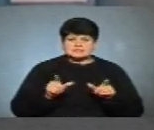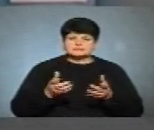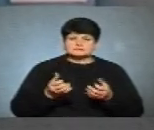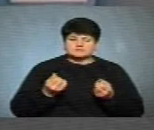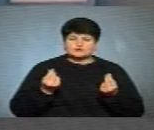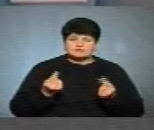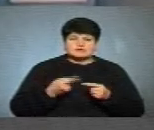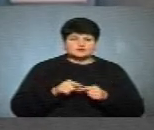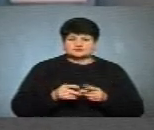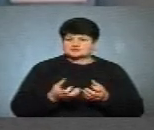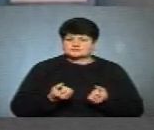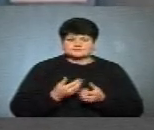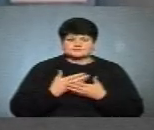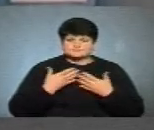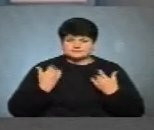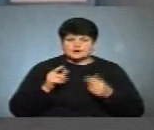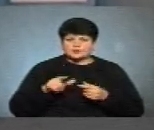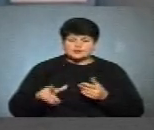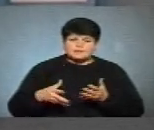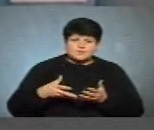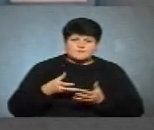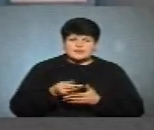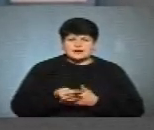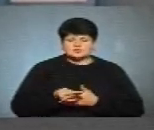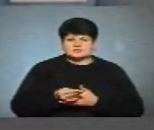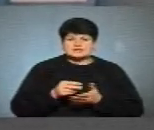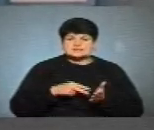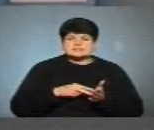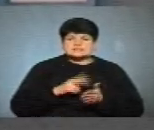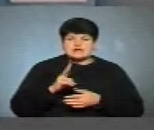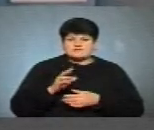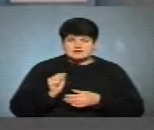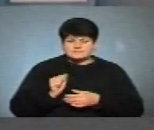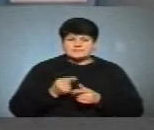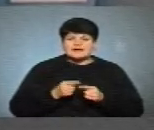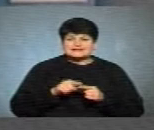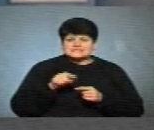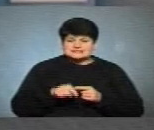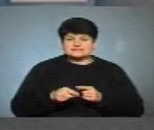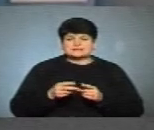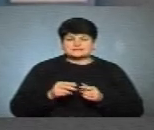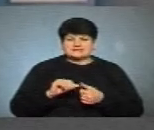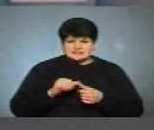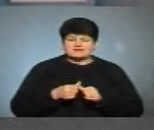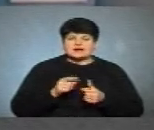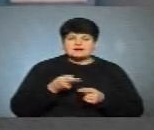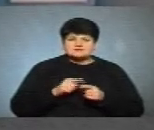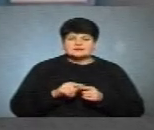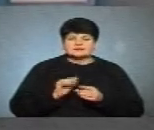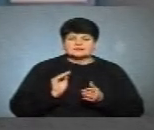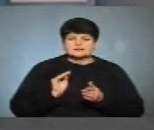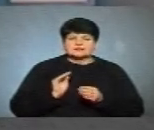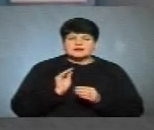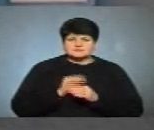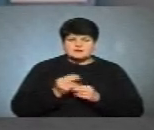а в ці ще не надійшли. Людям оплачена ставка, а оці надбавки будуть як кошти надійдуть. Але це